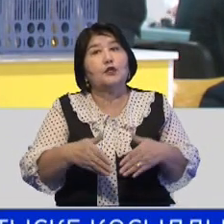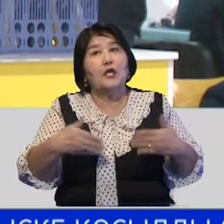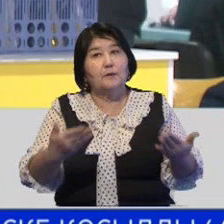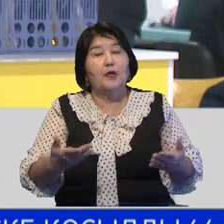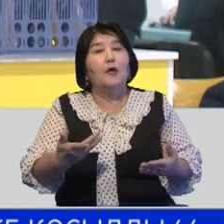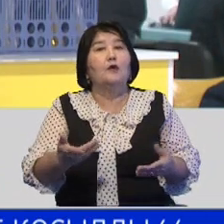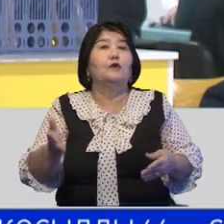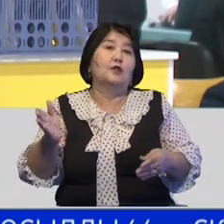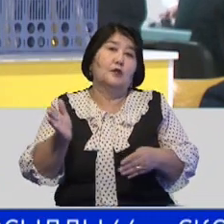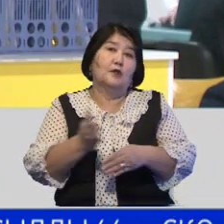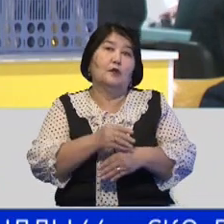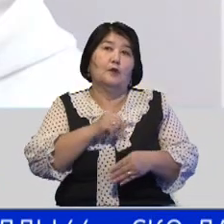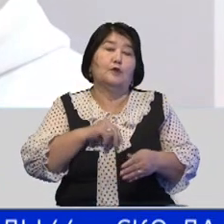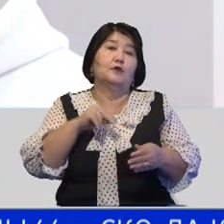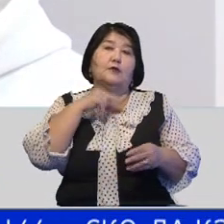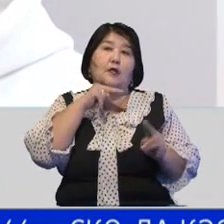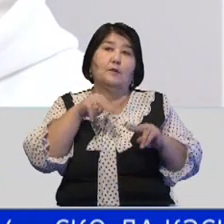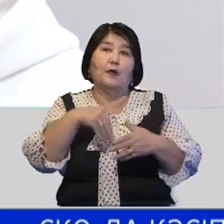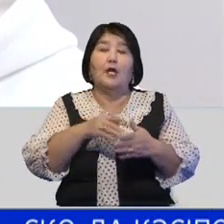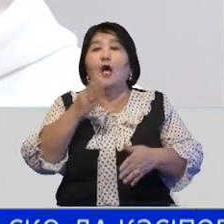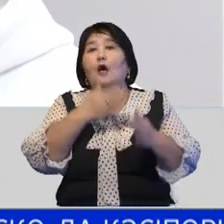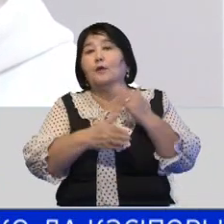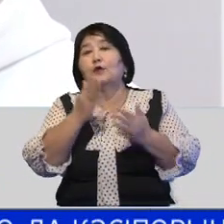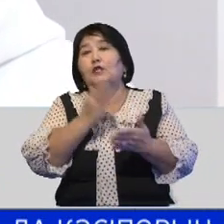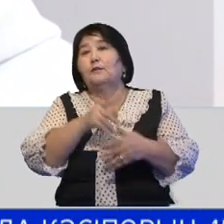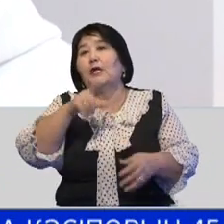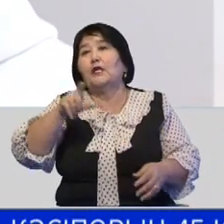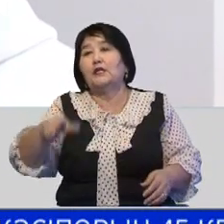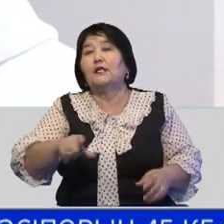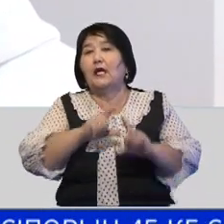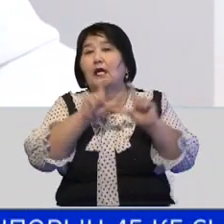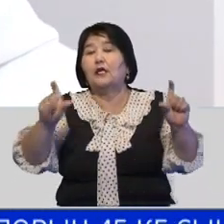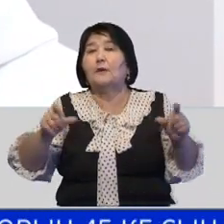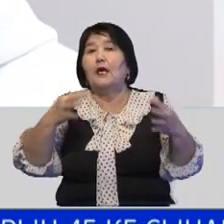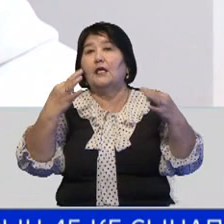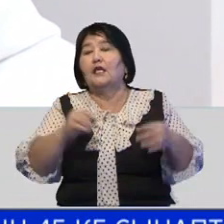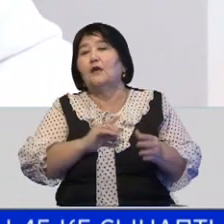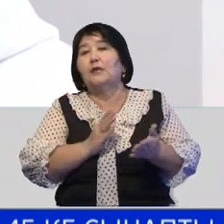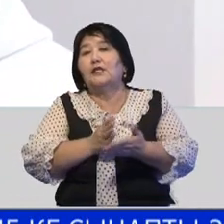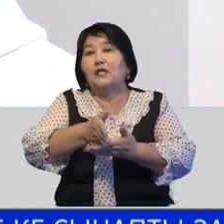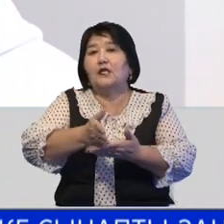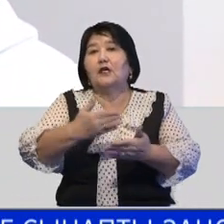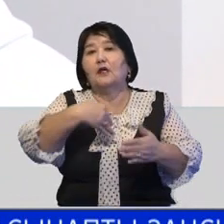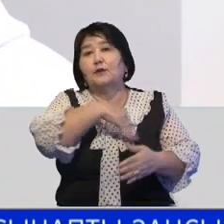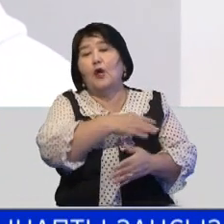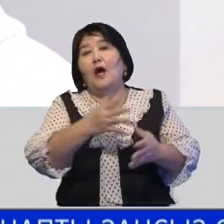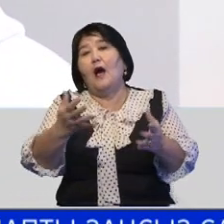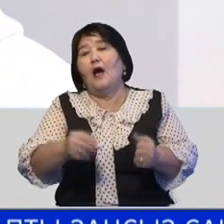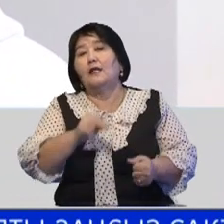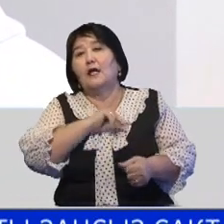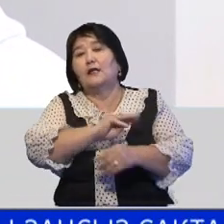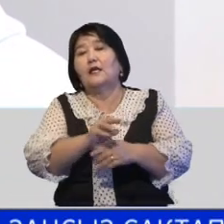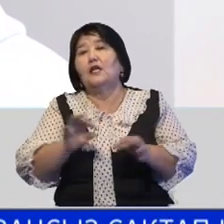оның орындалсын өзіміз бақылауда ұстаймыз. Мүгедектігі бар жандардың ғимаратқа емін-еркін кіріп шығуы, алатын қызметтің